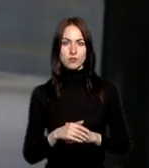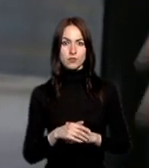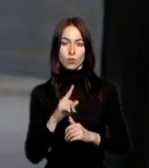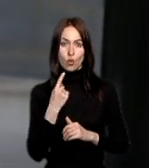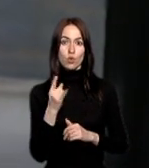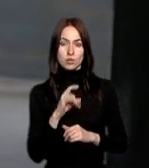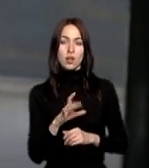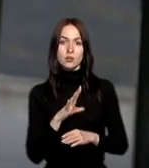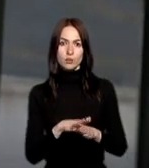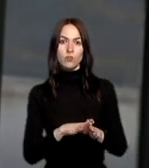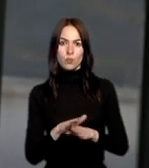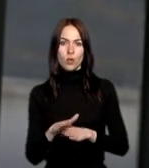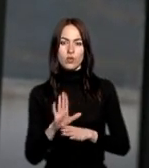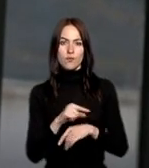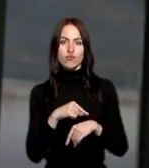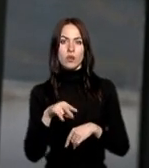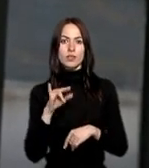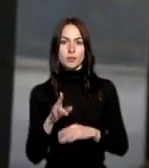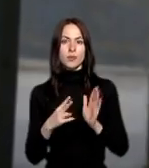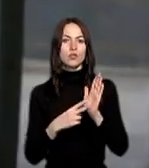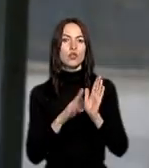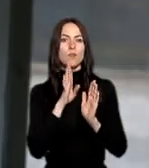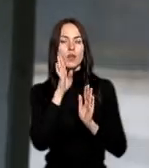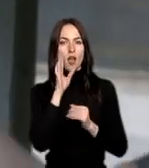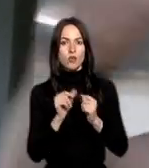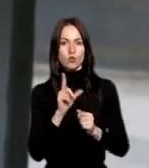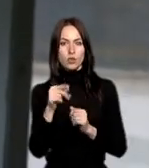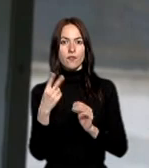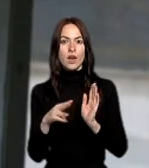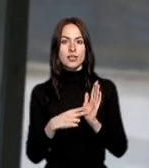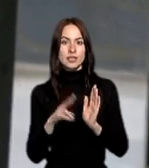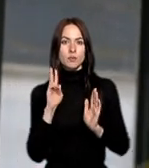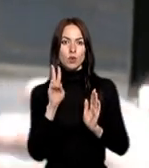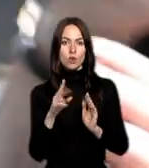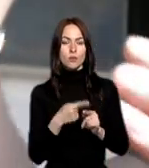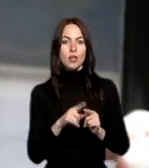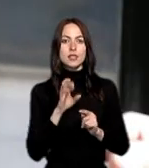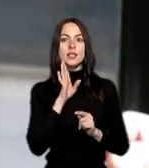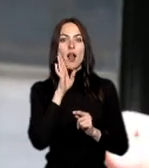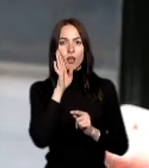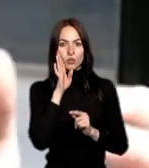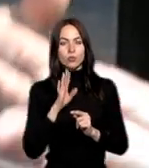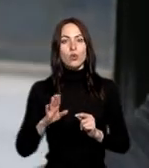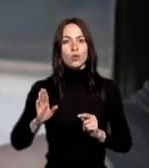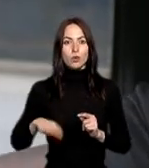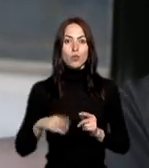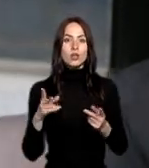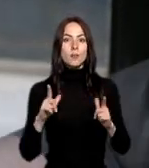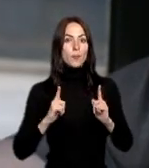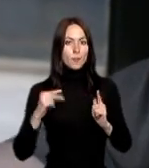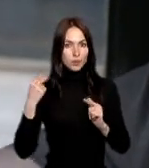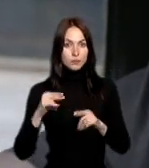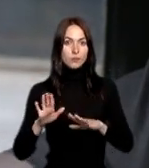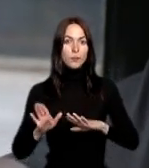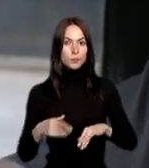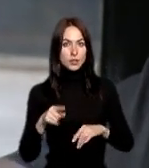Один раз був повний. У години пік. О 7 ранку їхали. 27 тролейбусів – це зранку виїжджають. Потім становляться на перерву. Потім